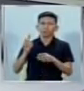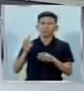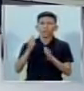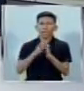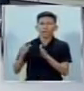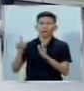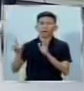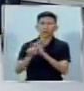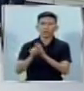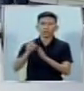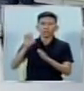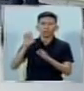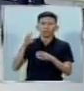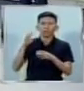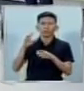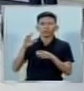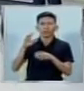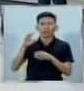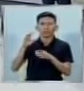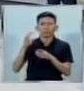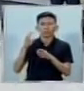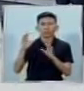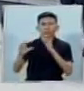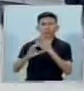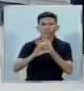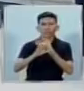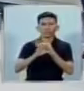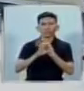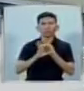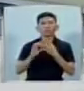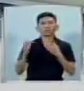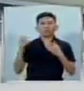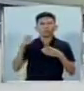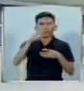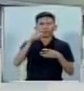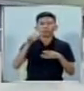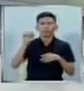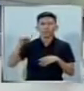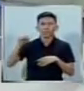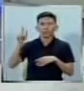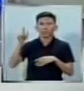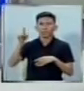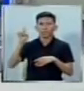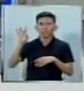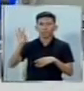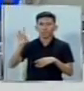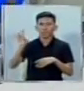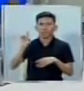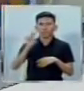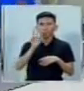yes, 15 no at 3 abstain, ipinasa ng Kongreso ang Train 2.